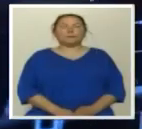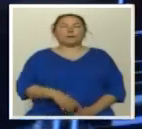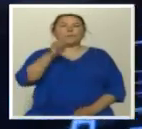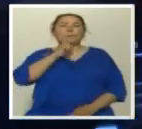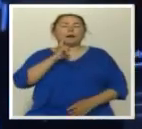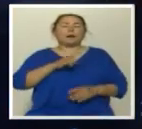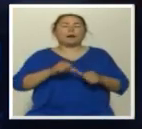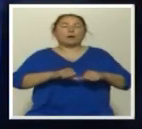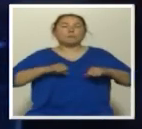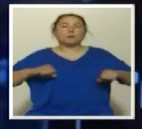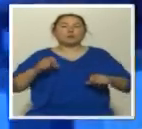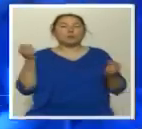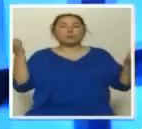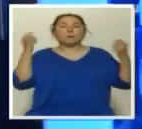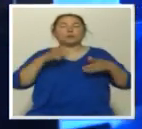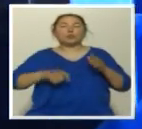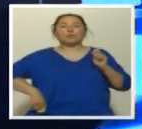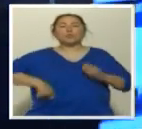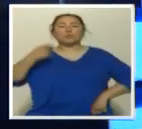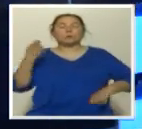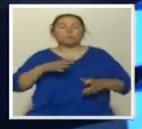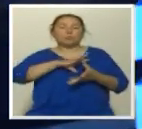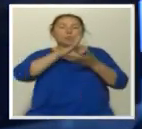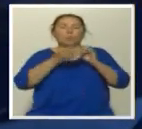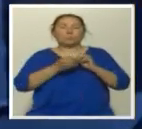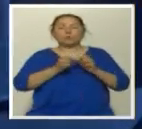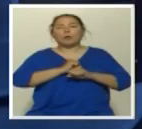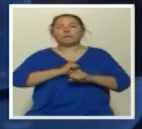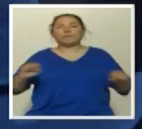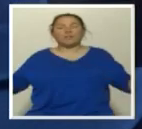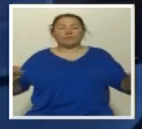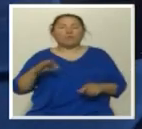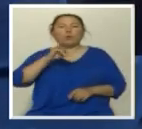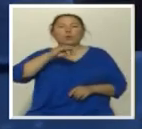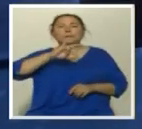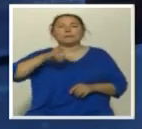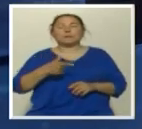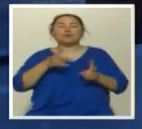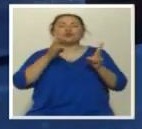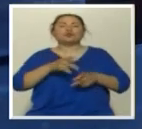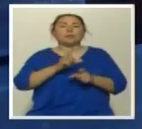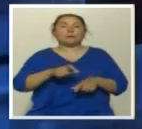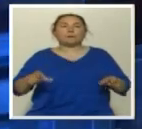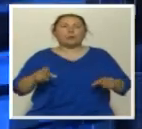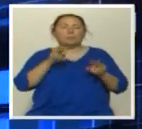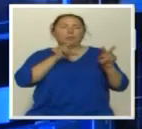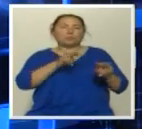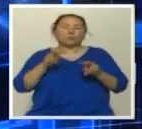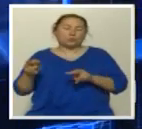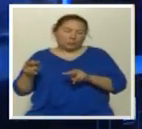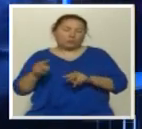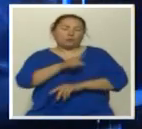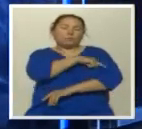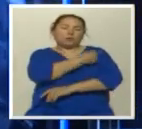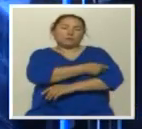Пока созданная комиссия устанавливает ущерб от взрыва в жилом доме в Жанаузене, жертвы трагедии находятся под наблюдением медиков, в